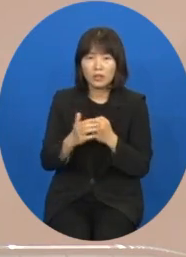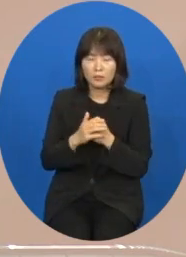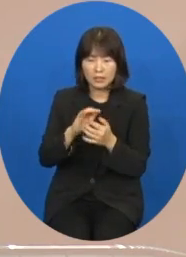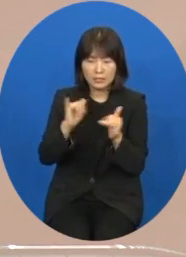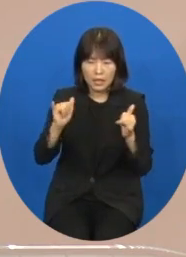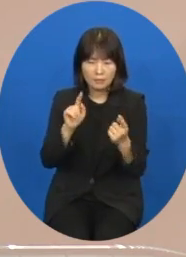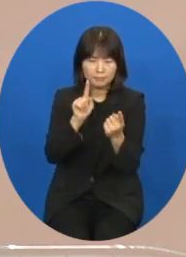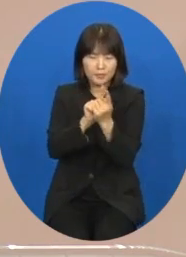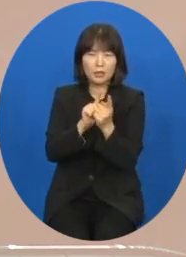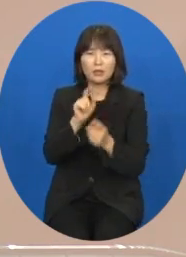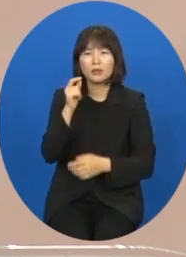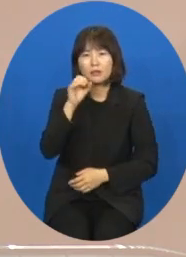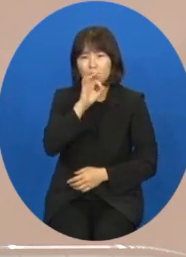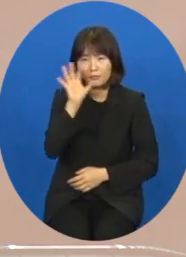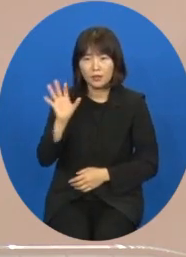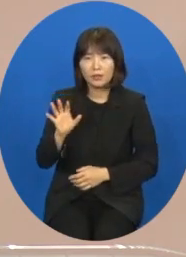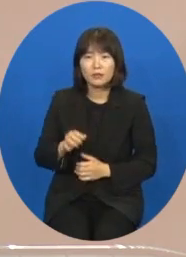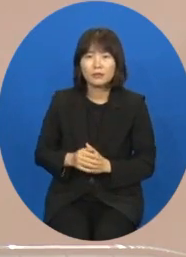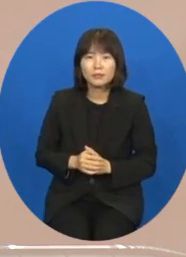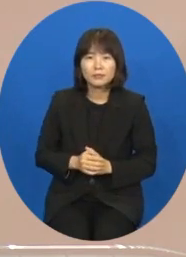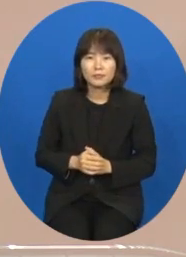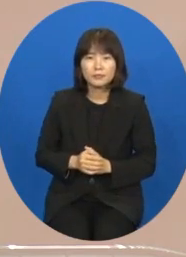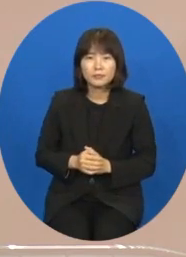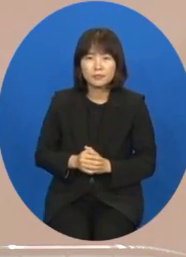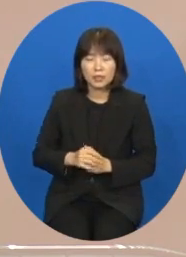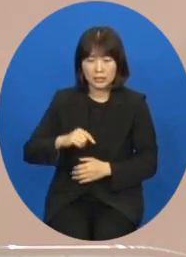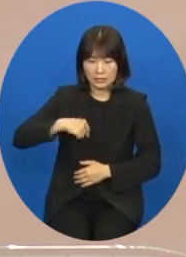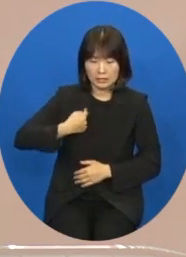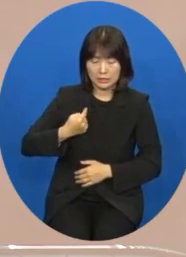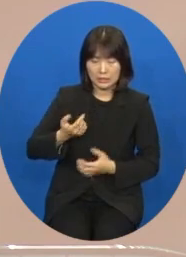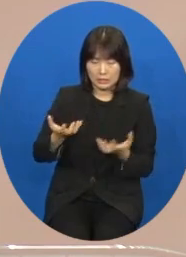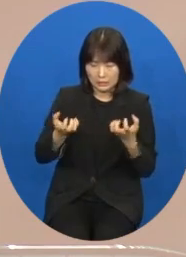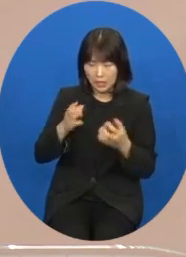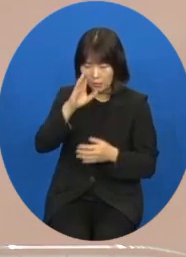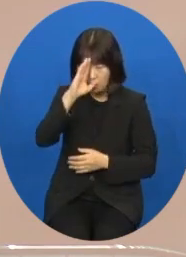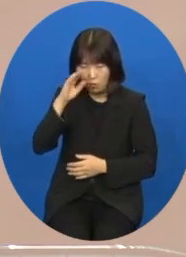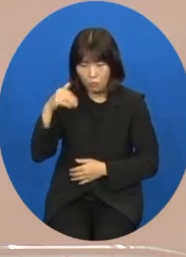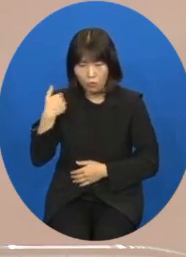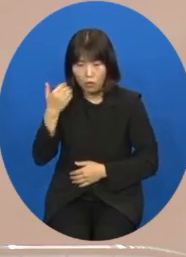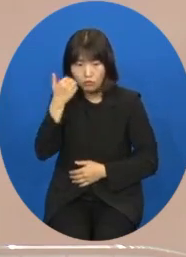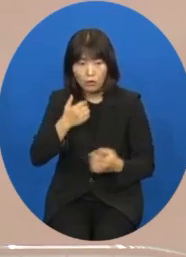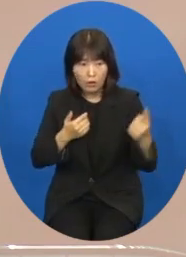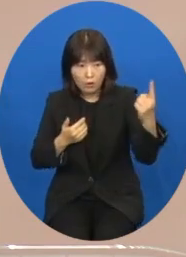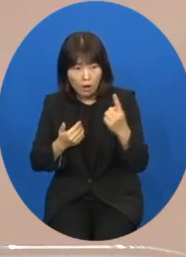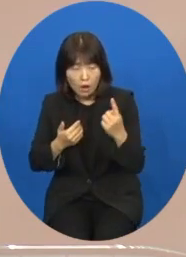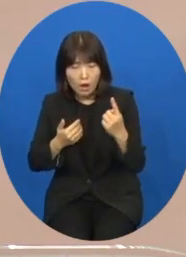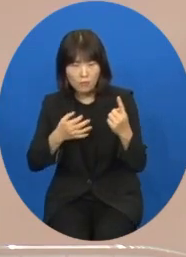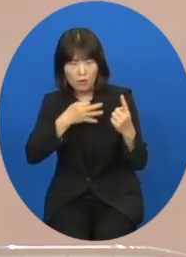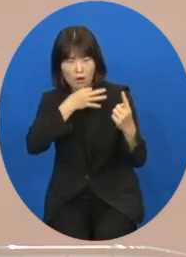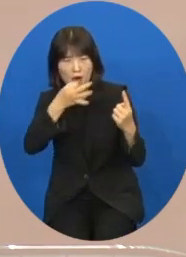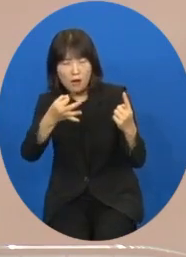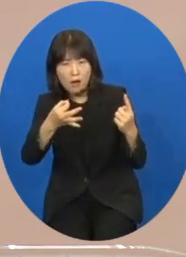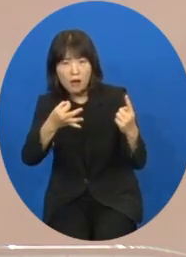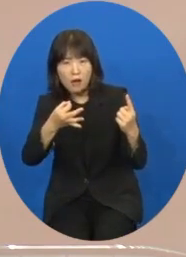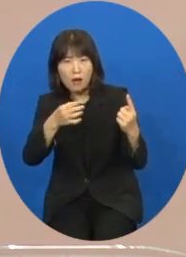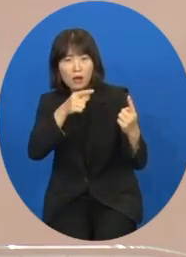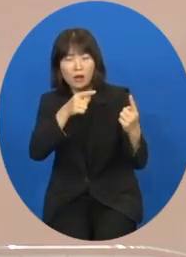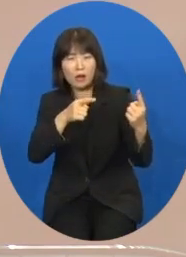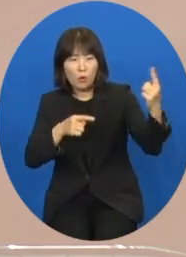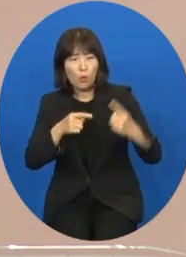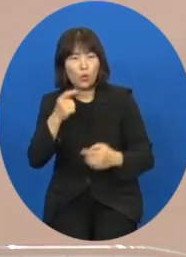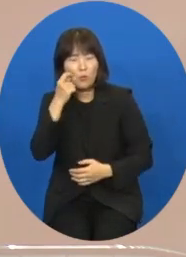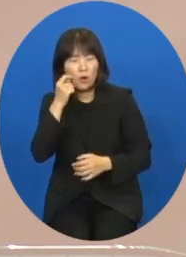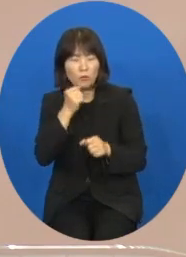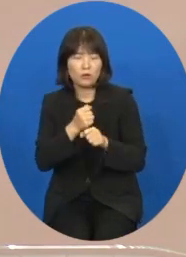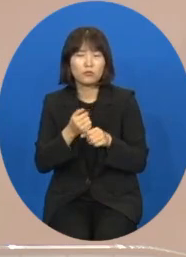하면 안 됩니다. 자기가 나병인 줄 모르고 누가 가까이 다가오면 소리를 질러서라도 그 사람이 가까이 오지